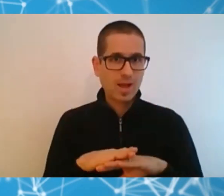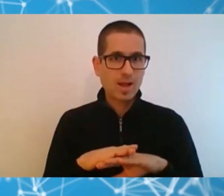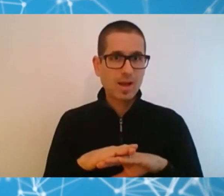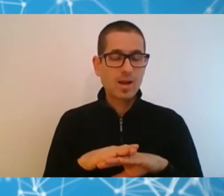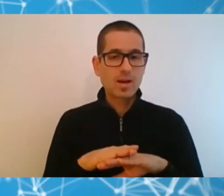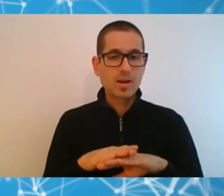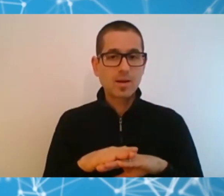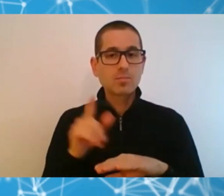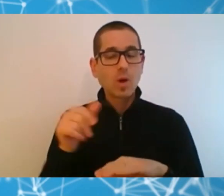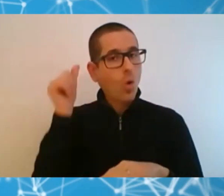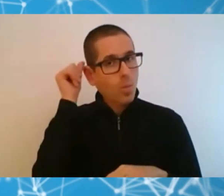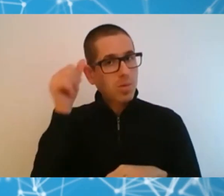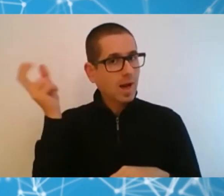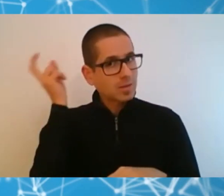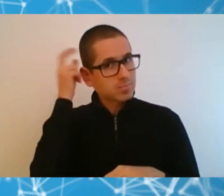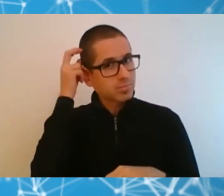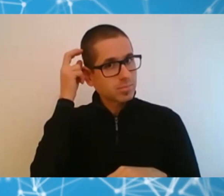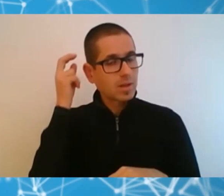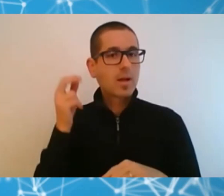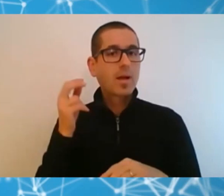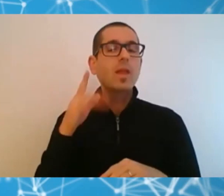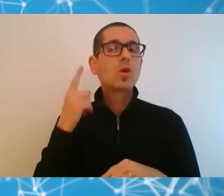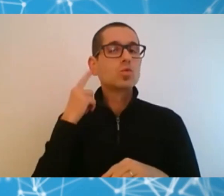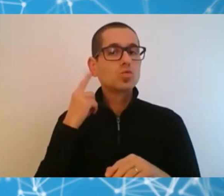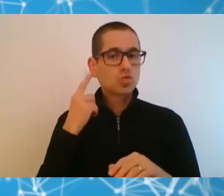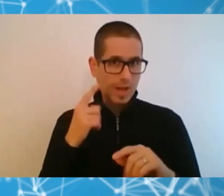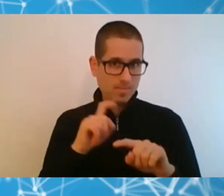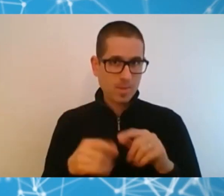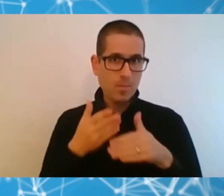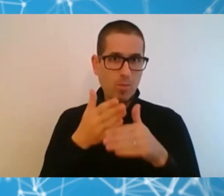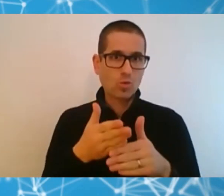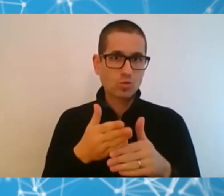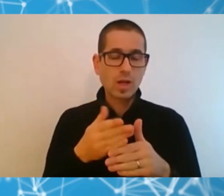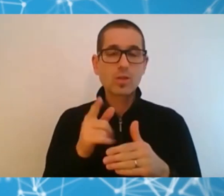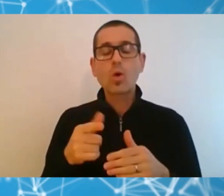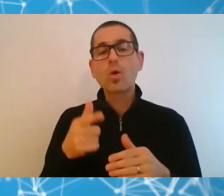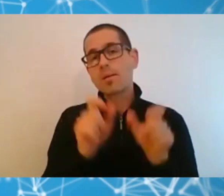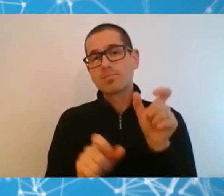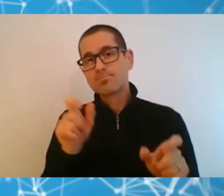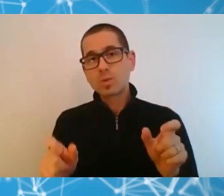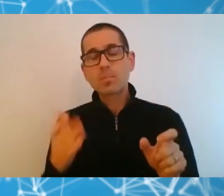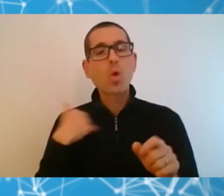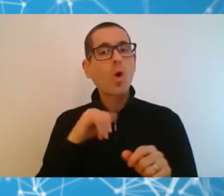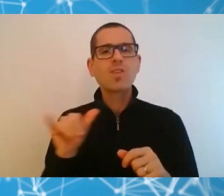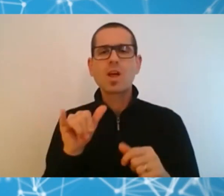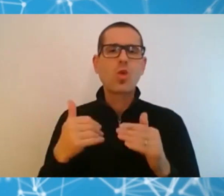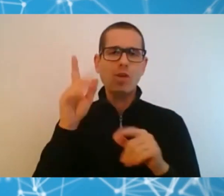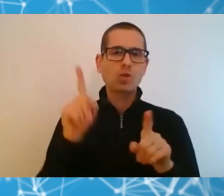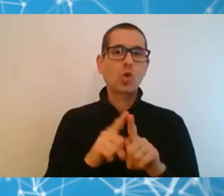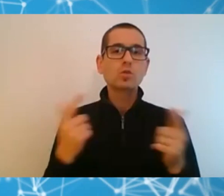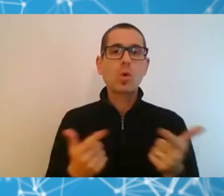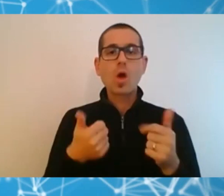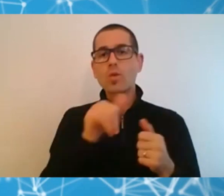operacijah za kostno vsidrane slušne pripomočke, tako da je pacientov bilo vedno več, kot smo jih lahko na leto